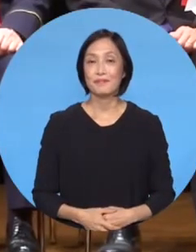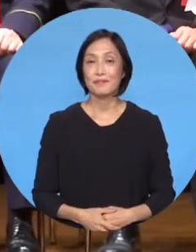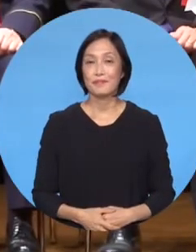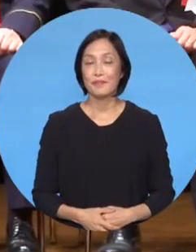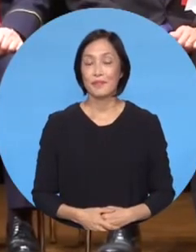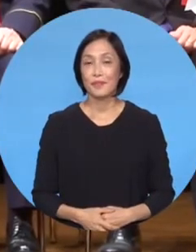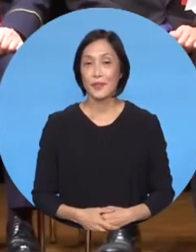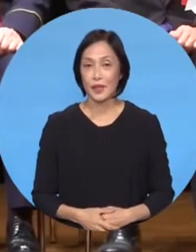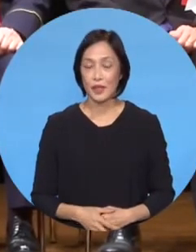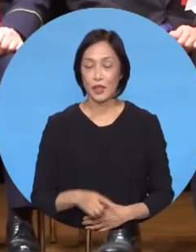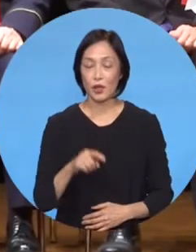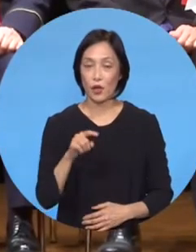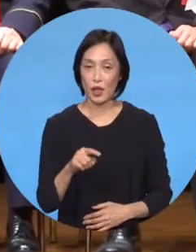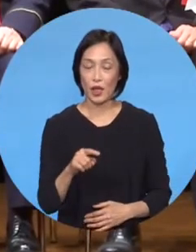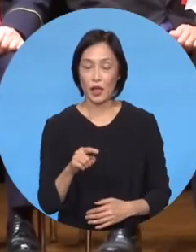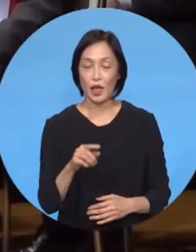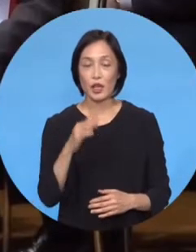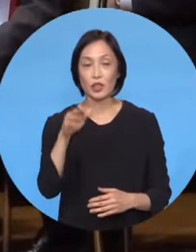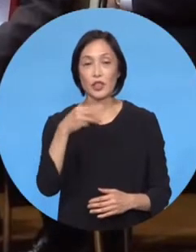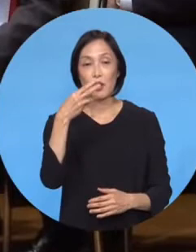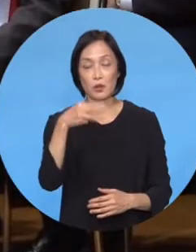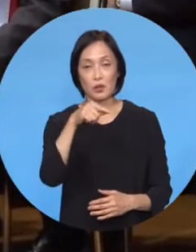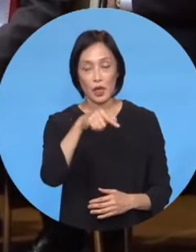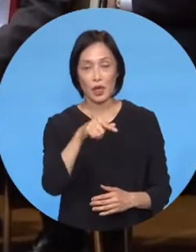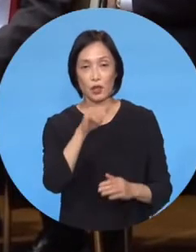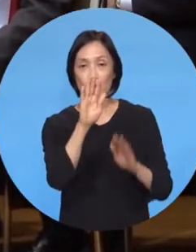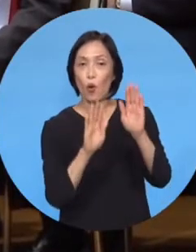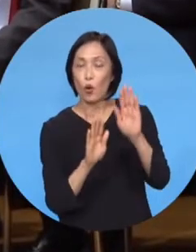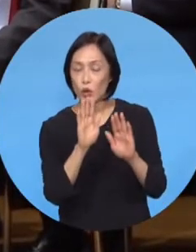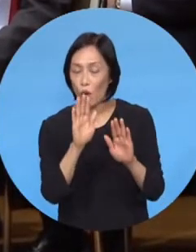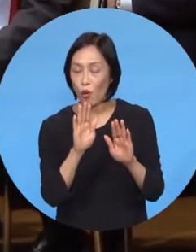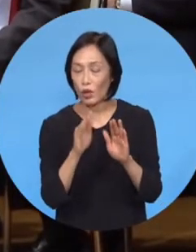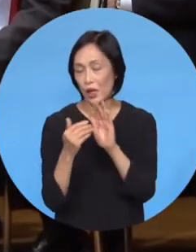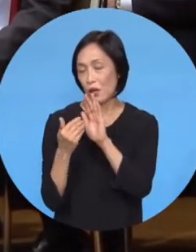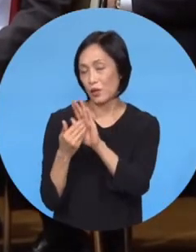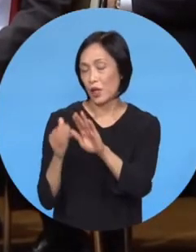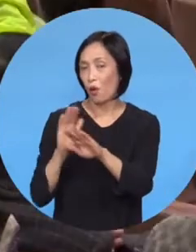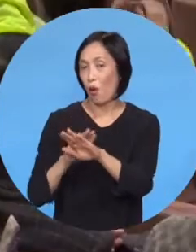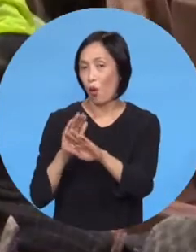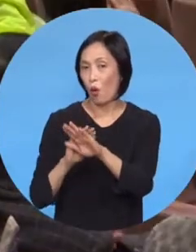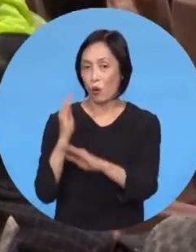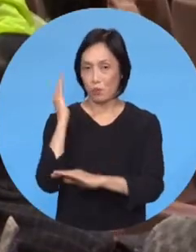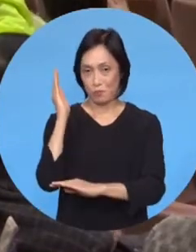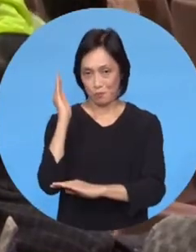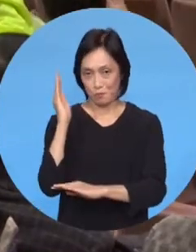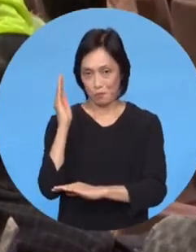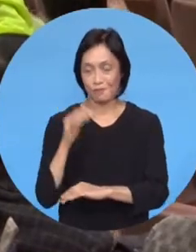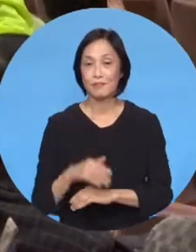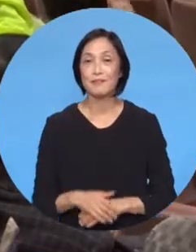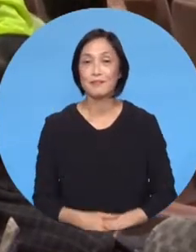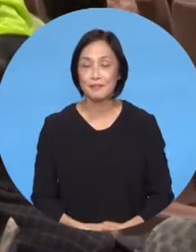会場では、区内の被害状況や被害を防ぐための心構えなどが紹介されました。